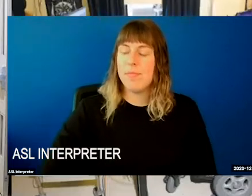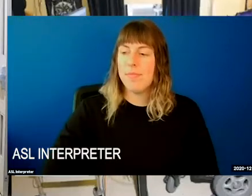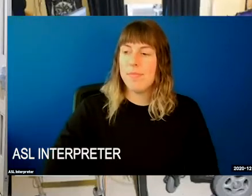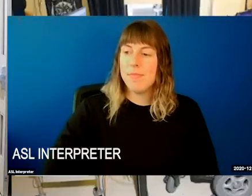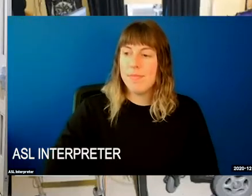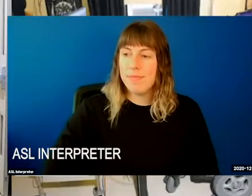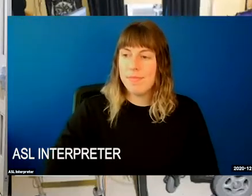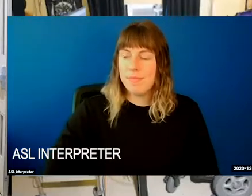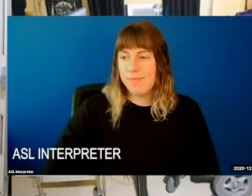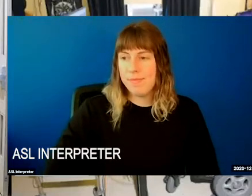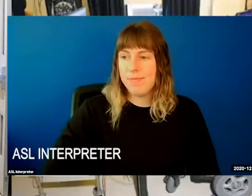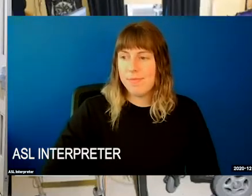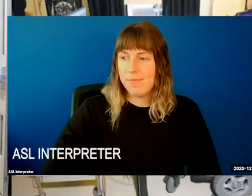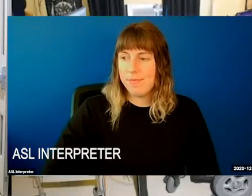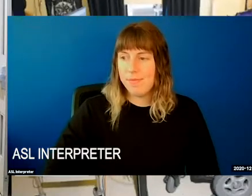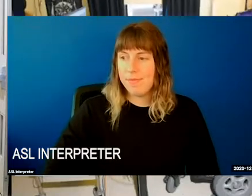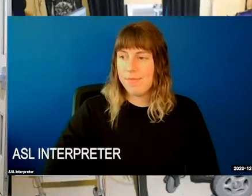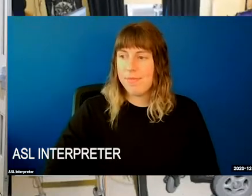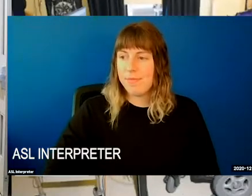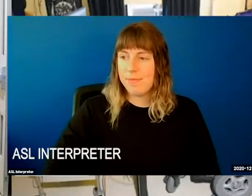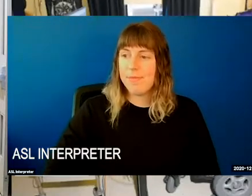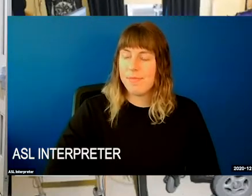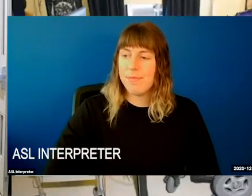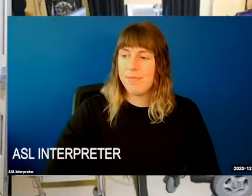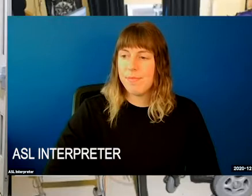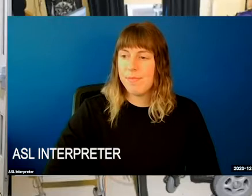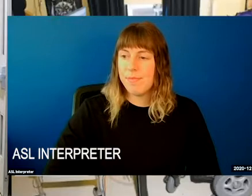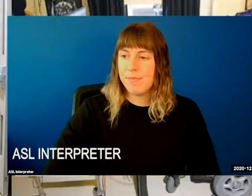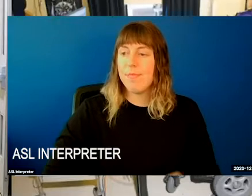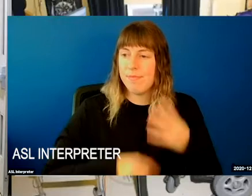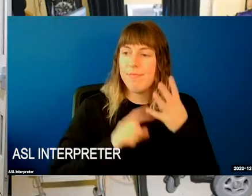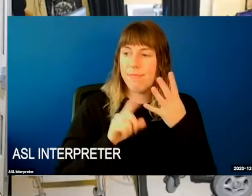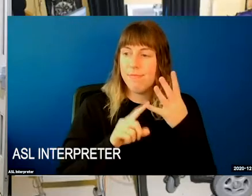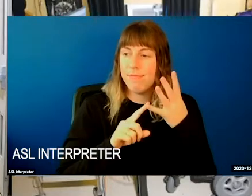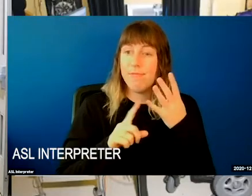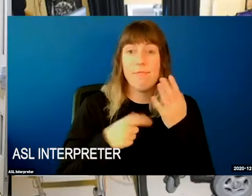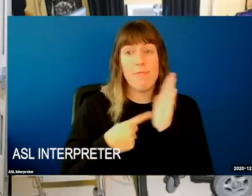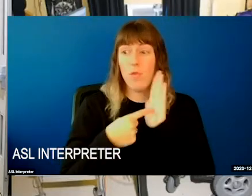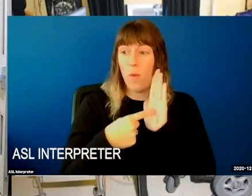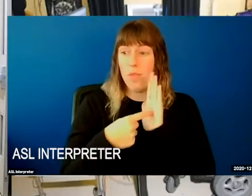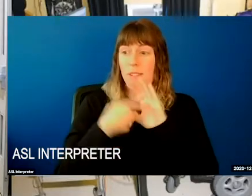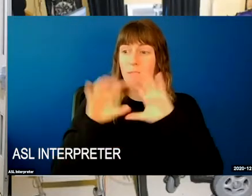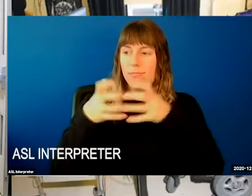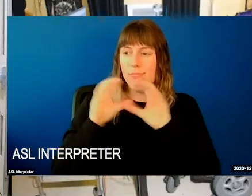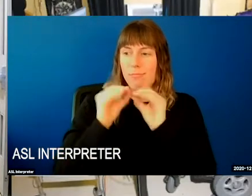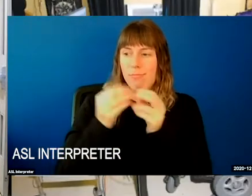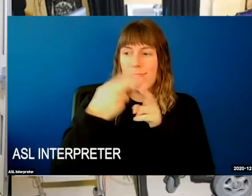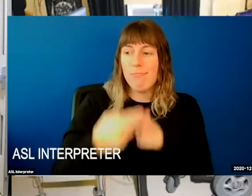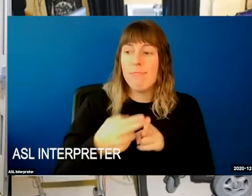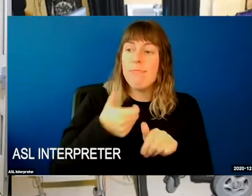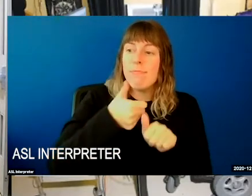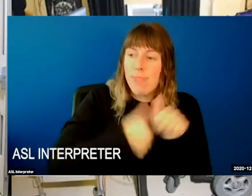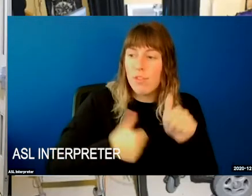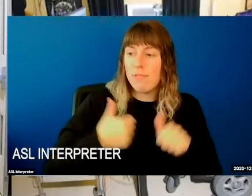Je me bats depuis 2010 pour faire avancer cette cause-là, pour vivre dans la communauté. Je suis aussi un porte-parole